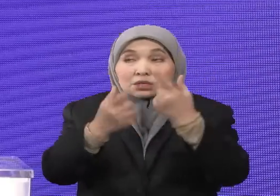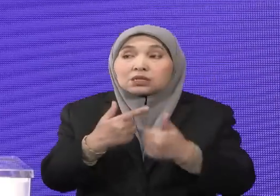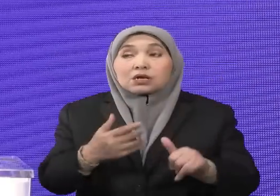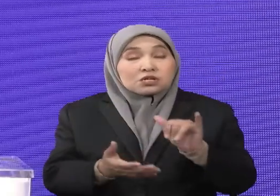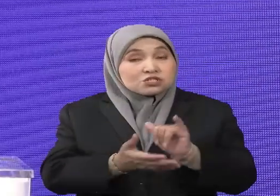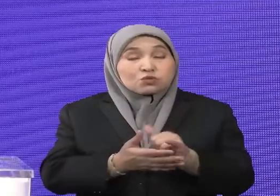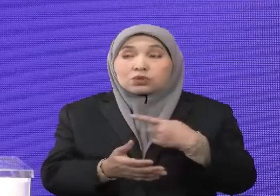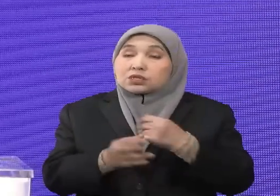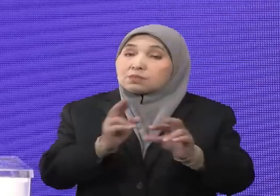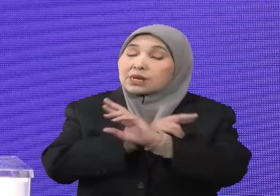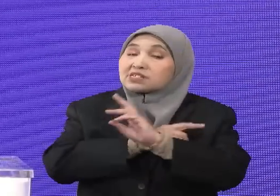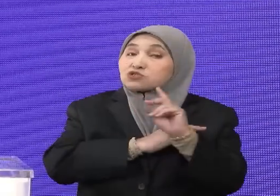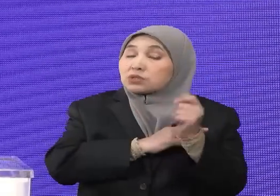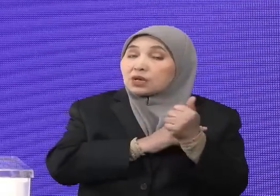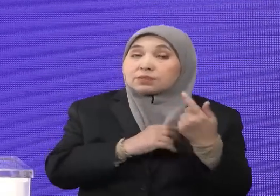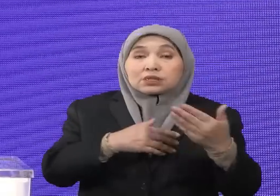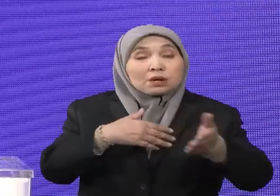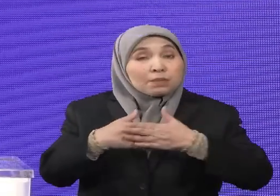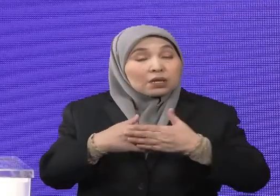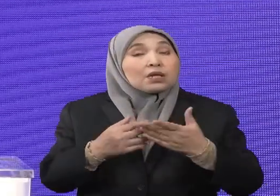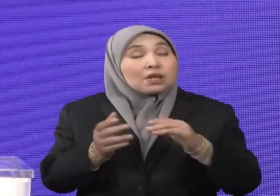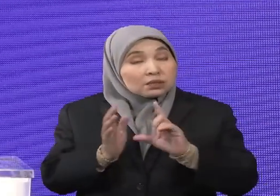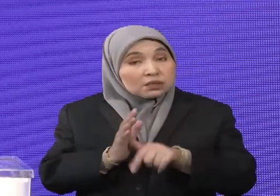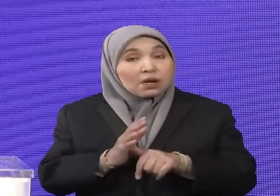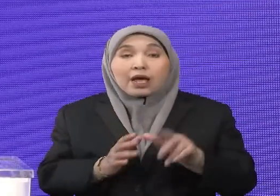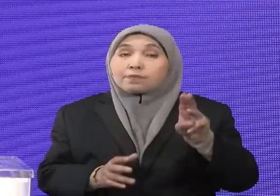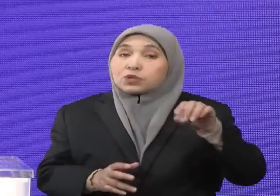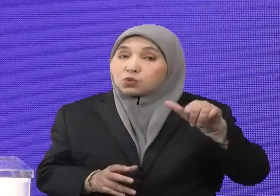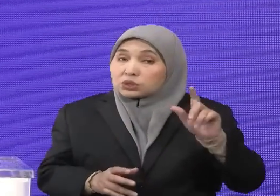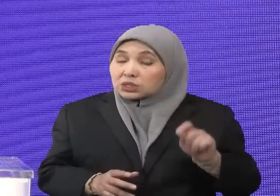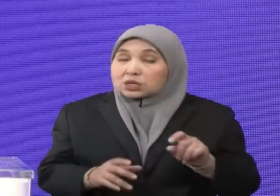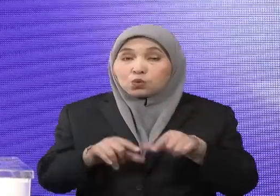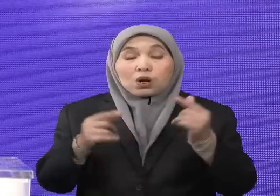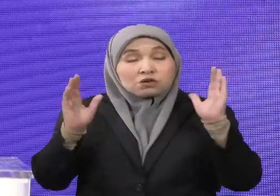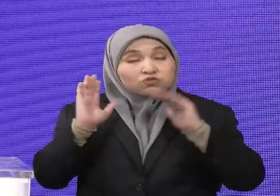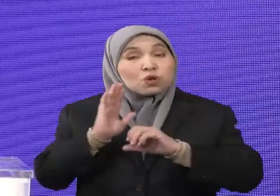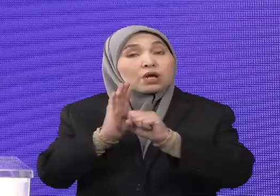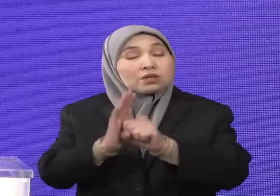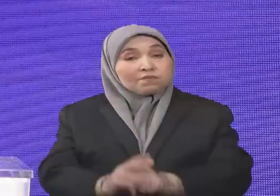di situ kita melihat sebentar kita kembali sebentar lagi naik Quran sadar